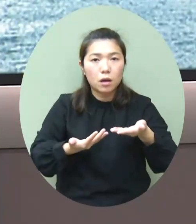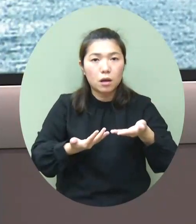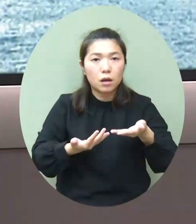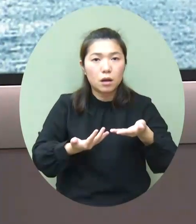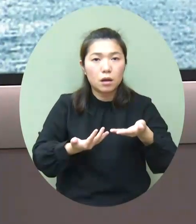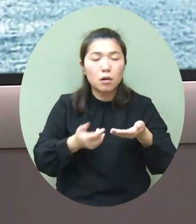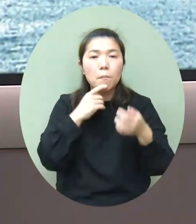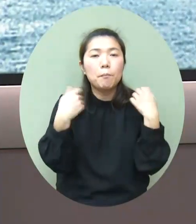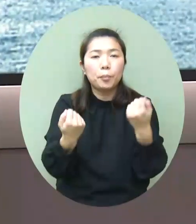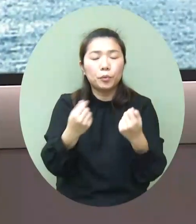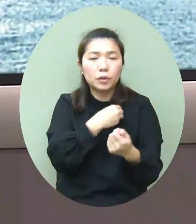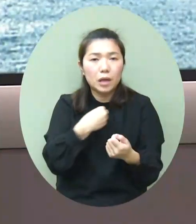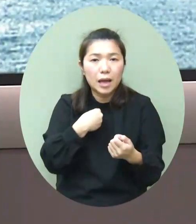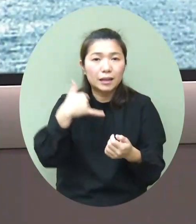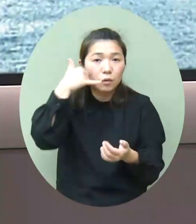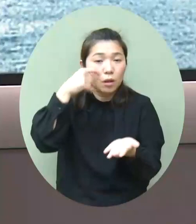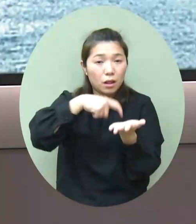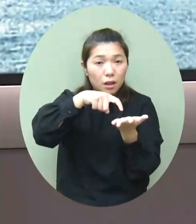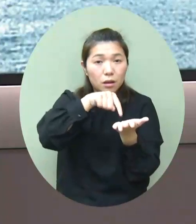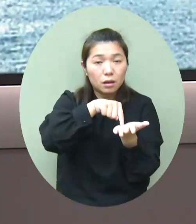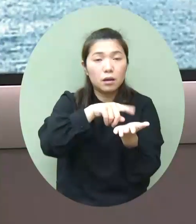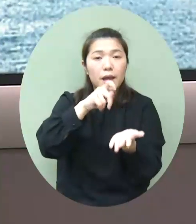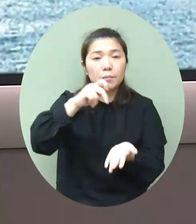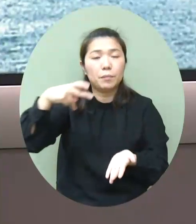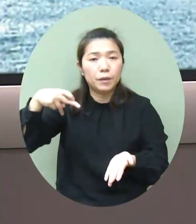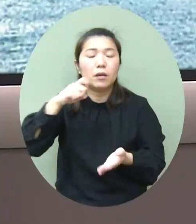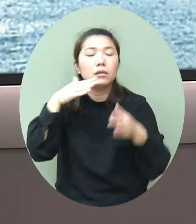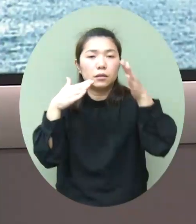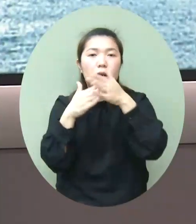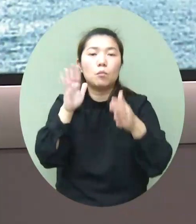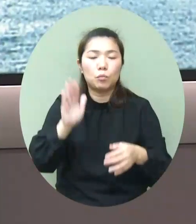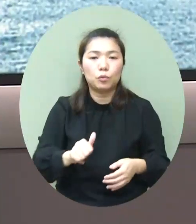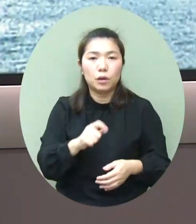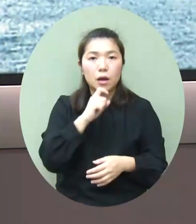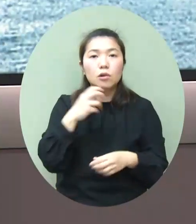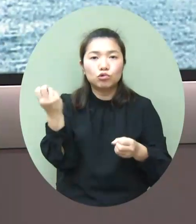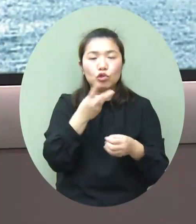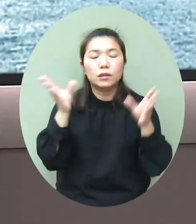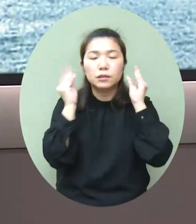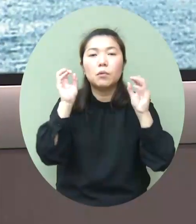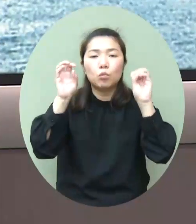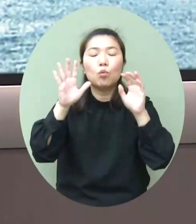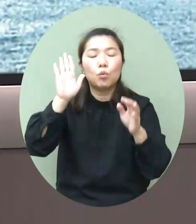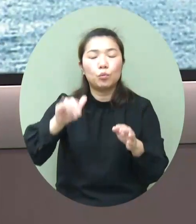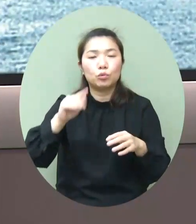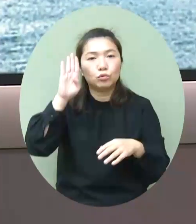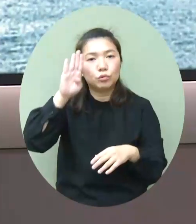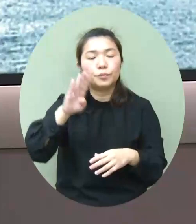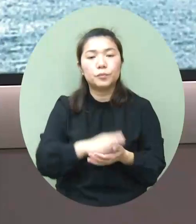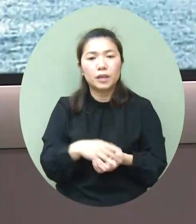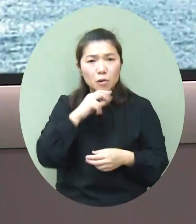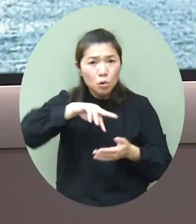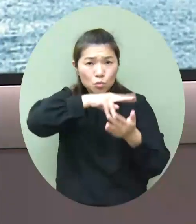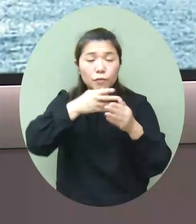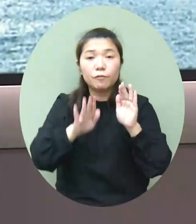的电话的预约还有手机的程式会暂停，稍后会再做公布。希